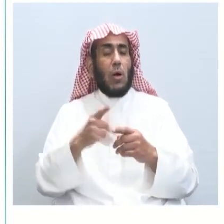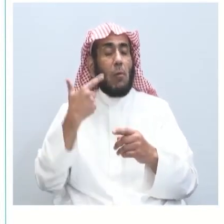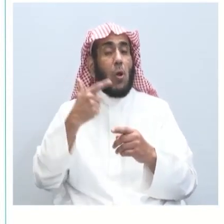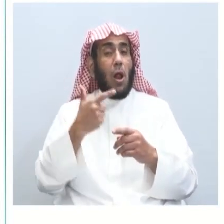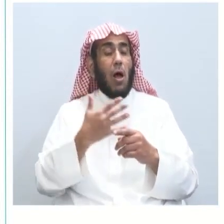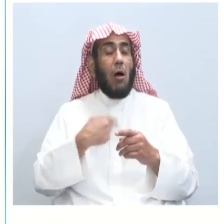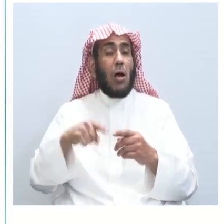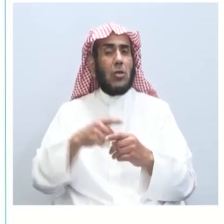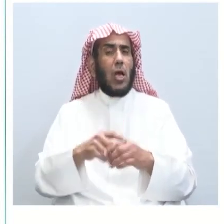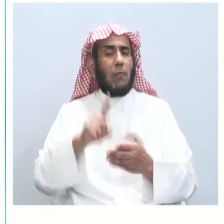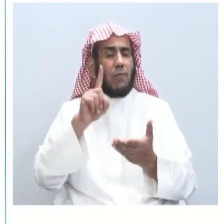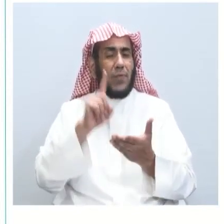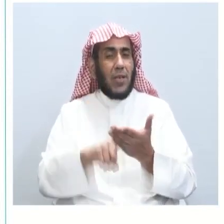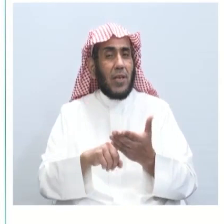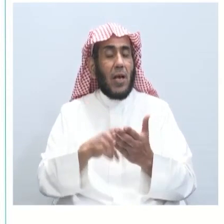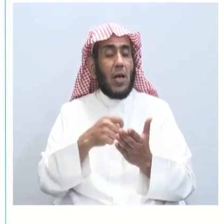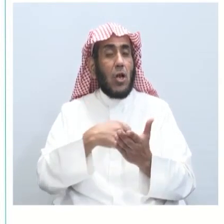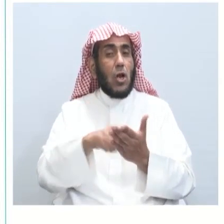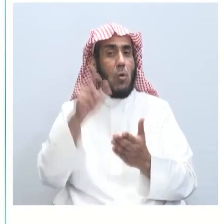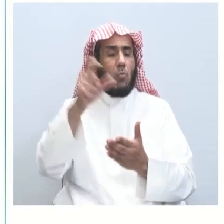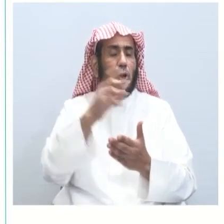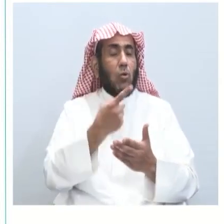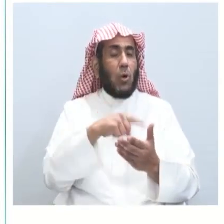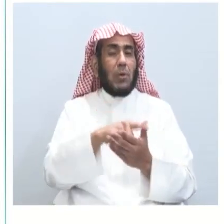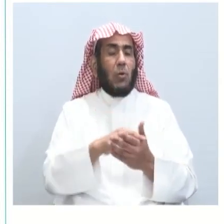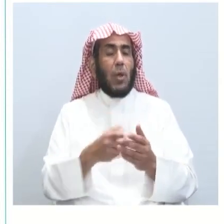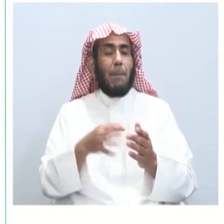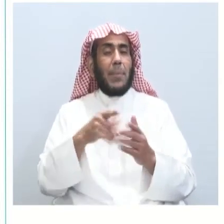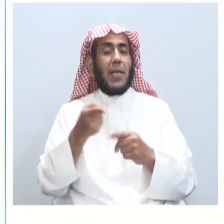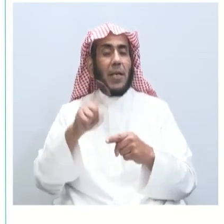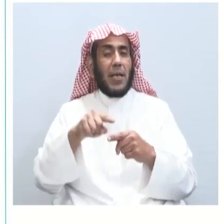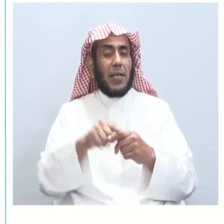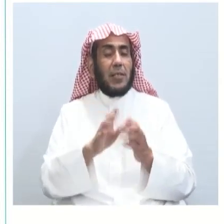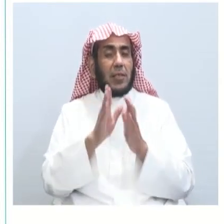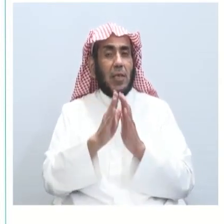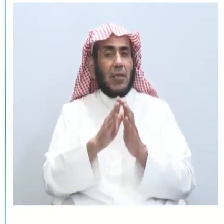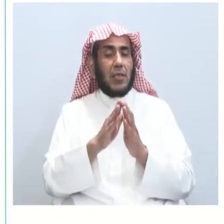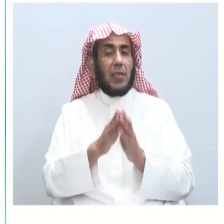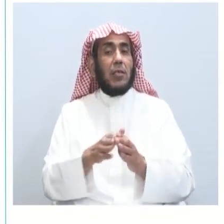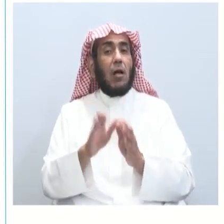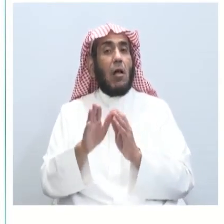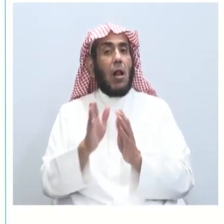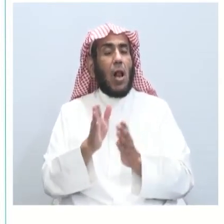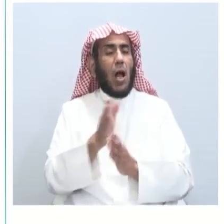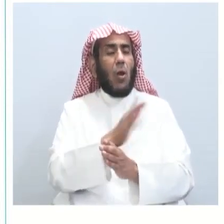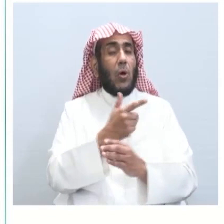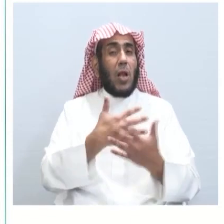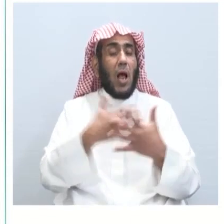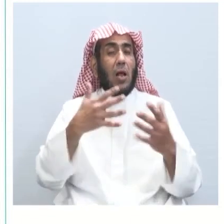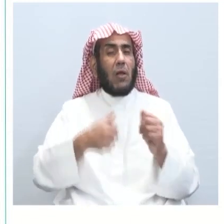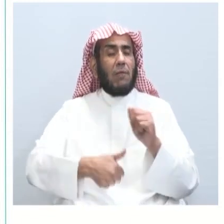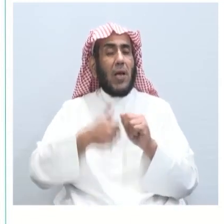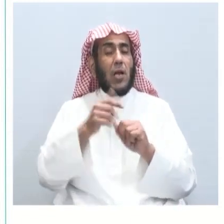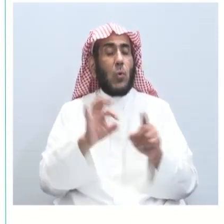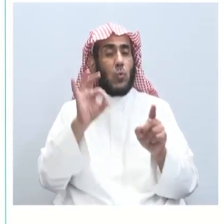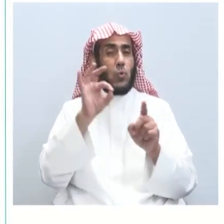حاجات فعليه وللمستهلك ورغبات وايضا من خلال تحديد القنوات الا اكثر فاعليه للوصول